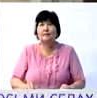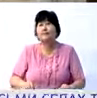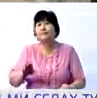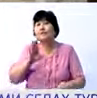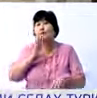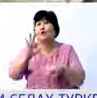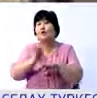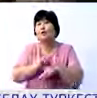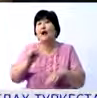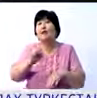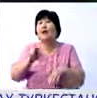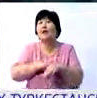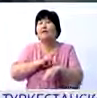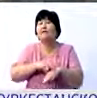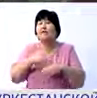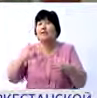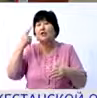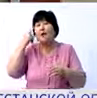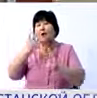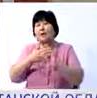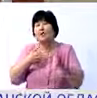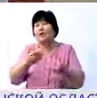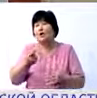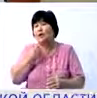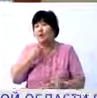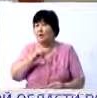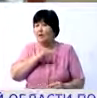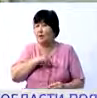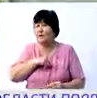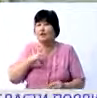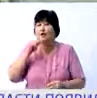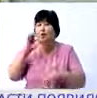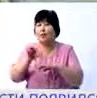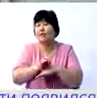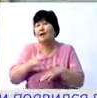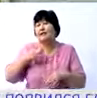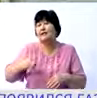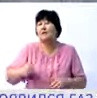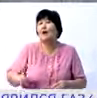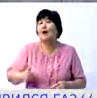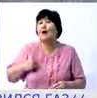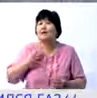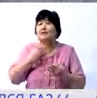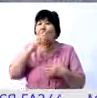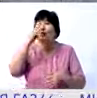Супруга Арстанбека, врач, с большим пониманием относится к нелегкой профессии мужа. Сыновья гордятся своим отцом.